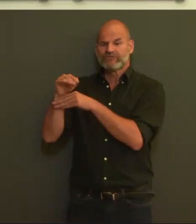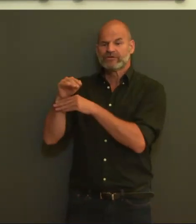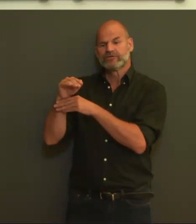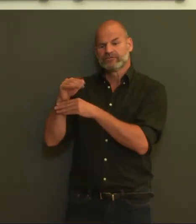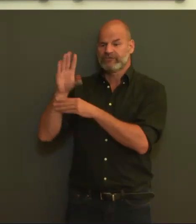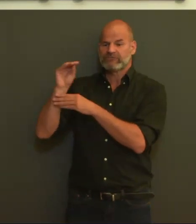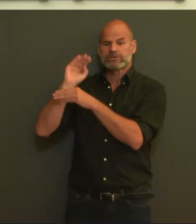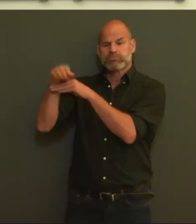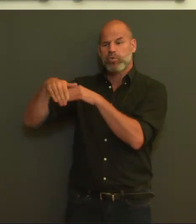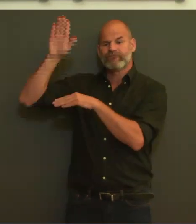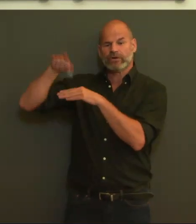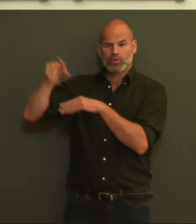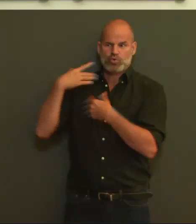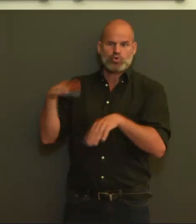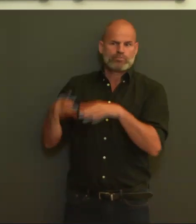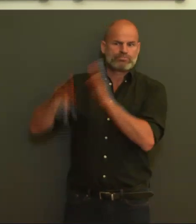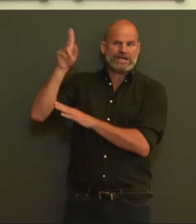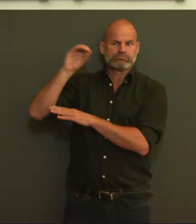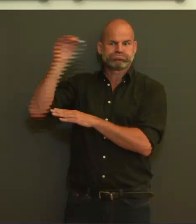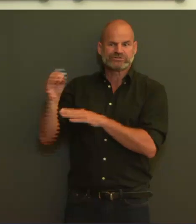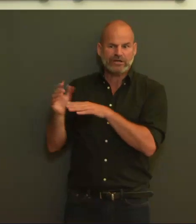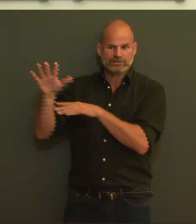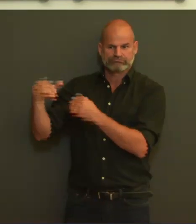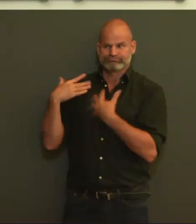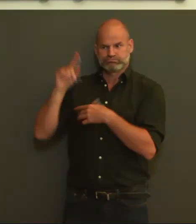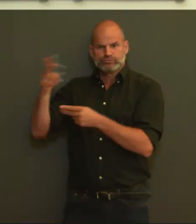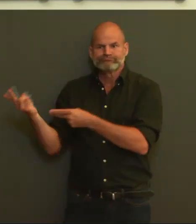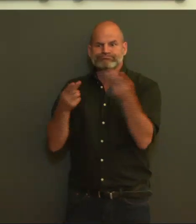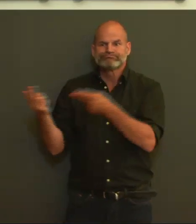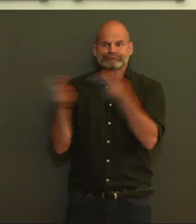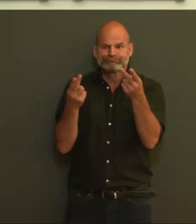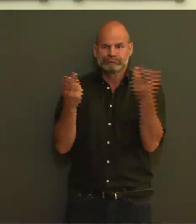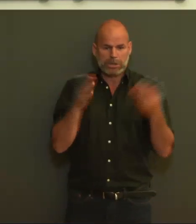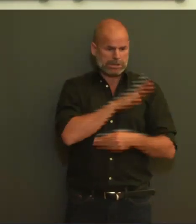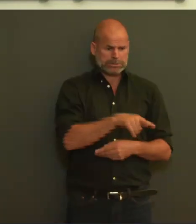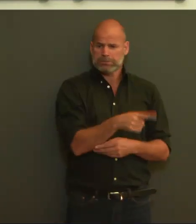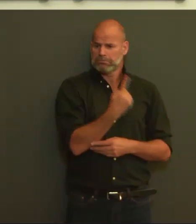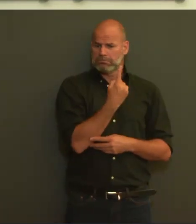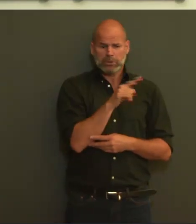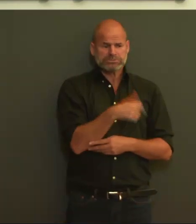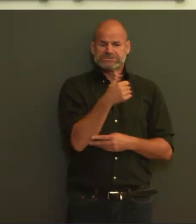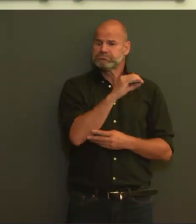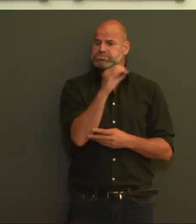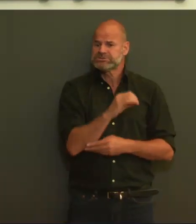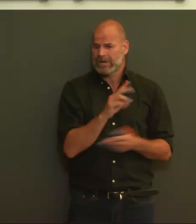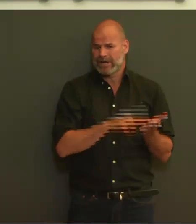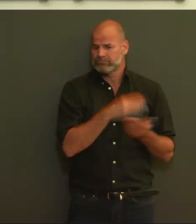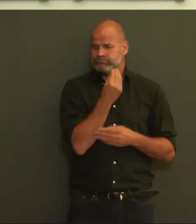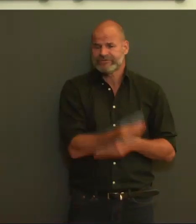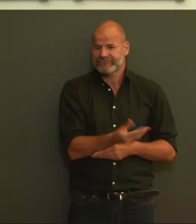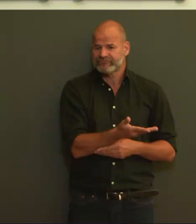meer van de personen met COVID in het ziekenhuis opgenomen. Het valt ook op dat de piek van